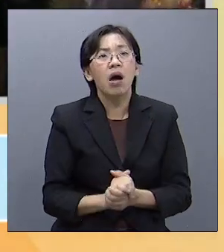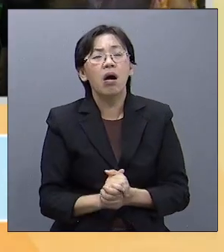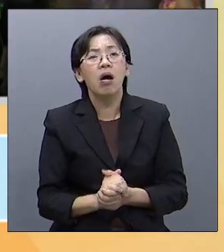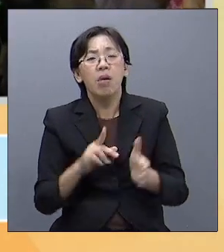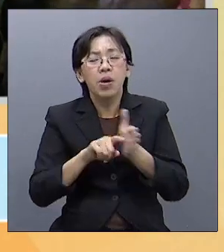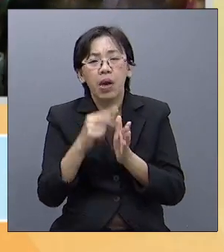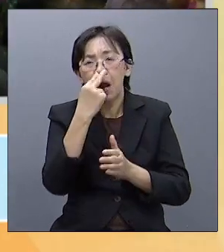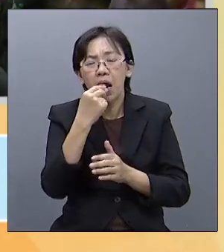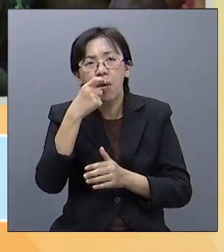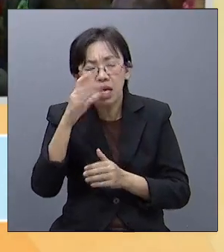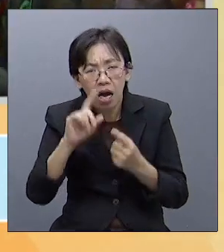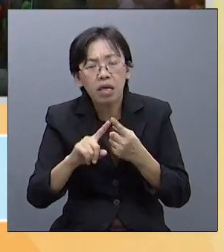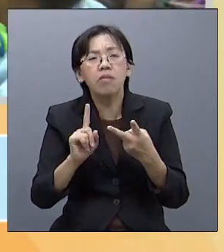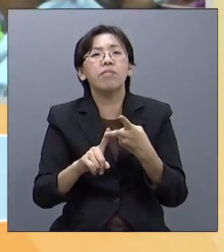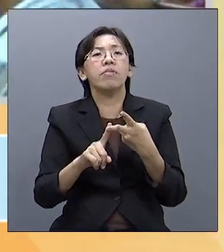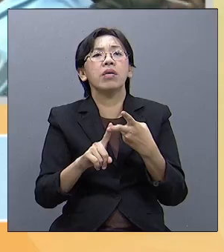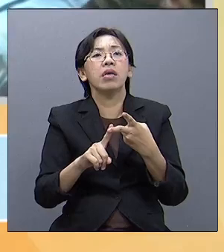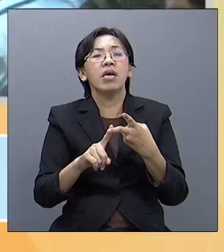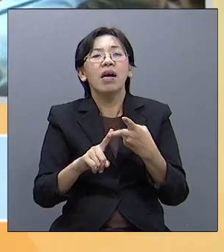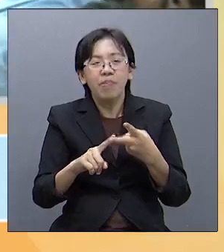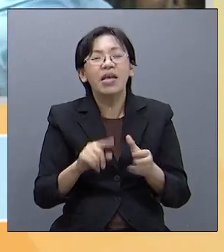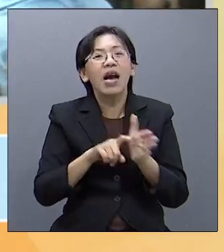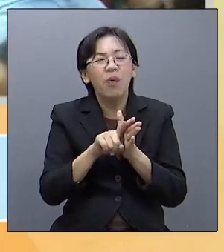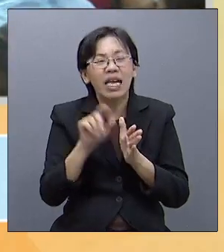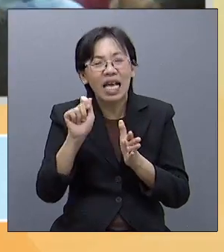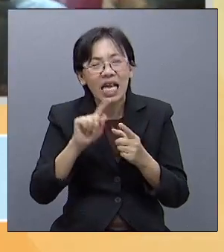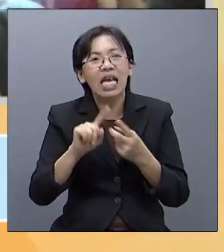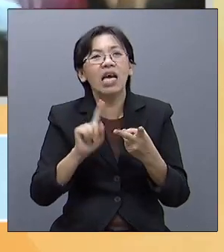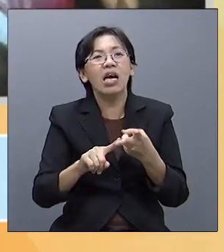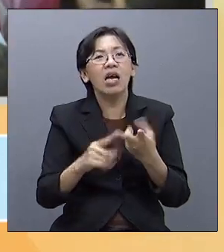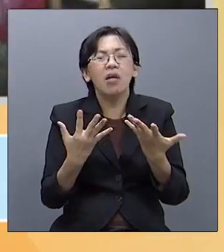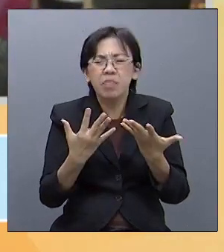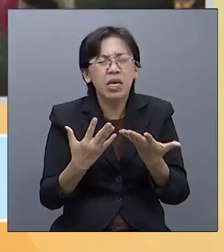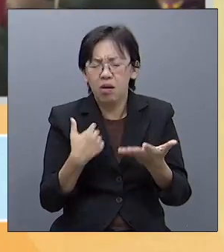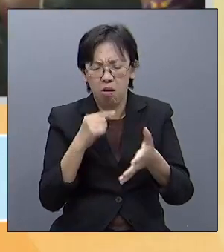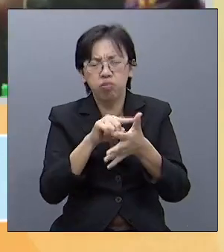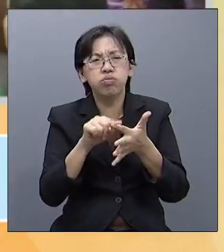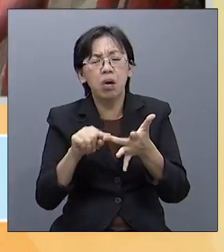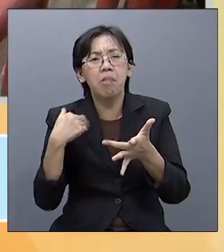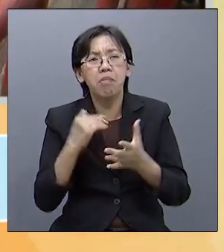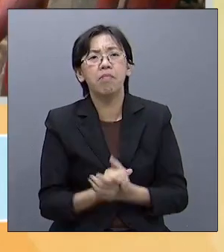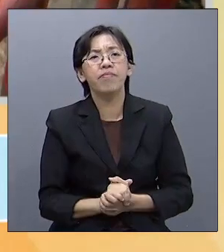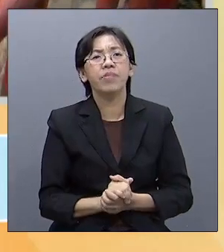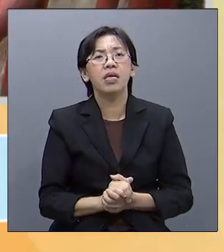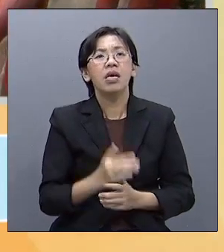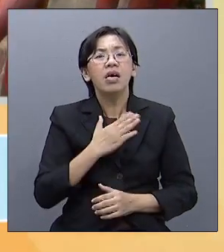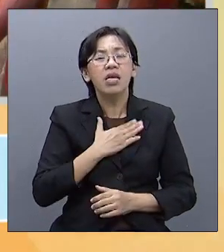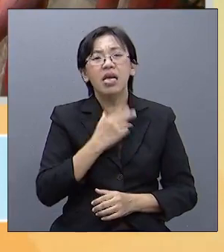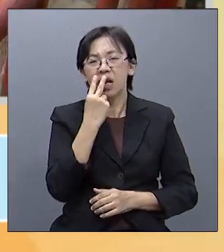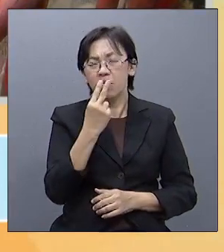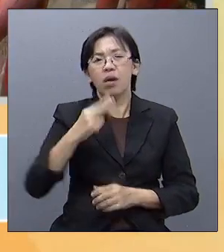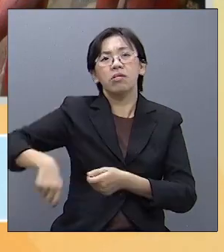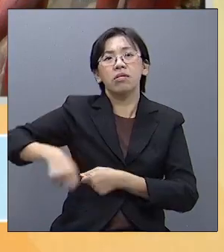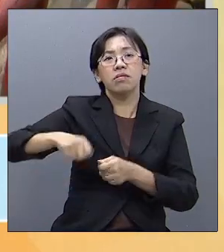ใหญ่อย่างไวรัสไข้หวัดใหญ่สายพันธุ์เอนะครับทำให้ไอเรื้อรังไอกันยาวๆเลยครับเพราะฉะนั้นเนี่ยถ้าไปเล่นสงกรานต์เนี่ยฮะ